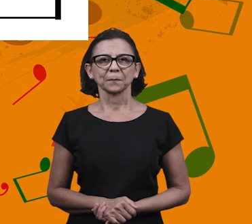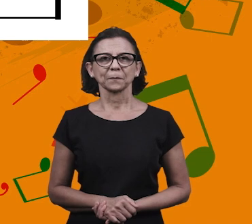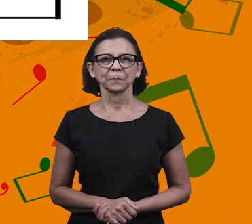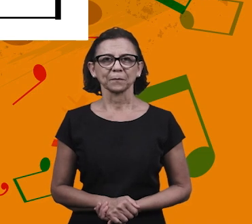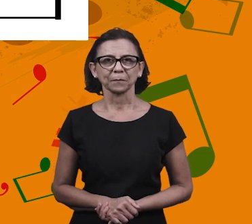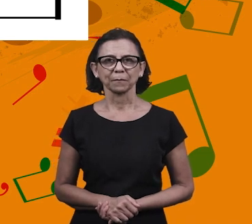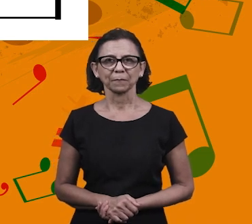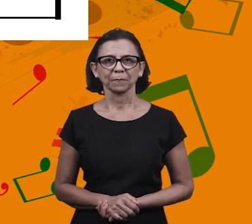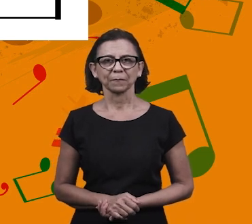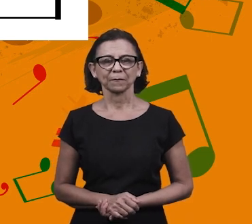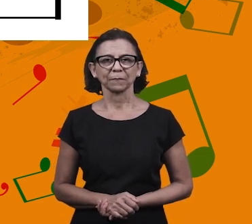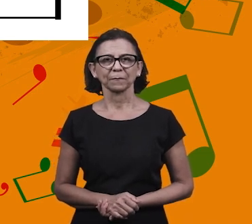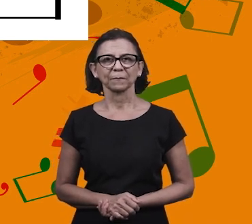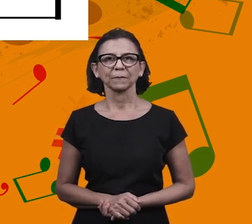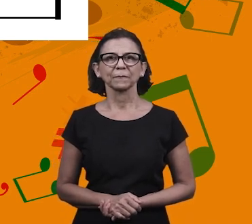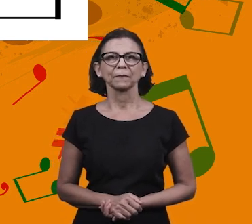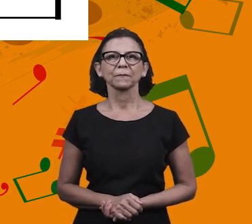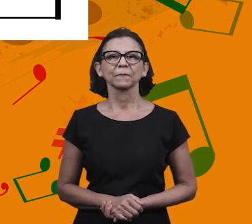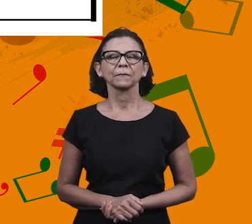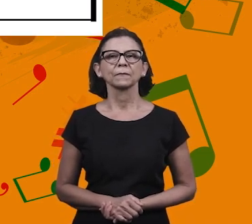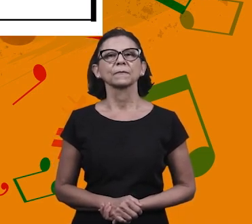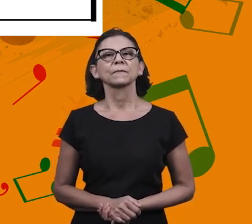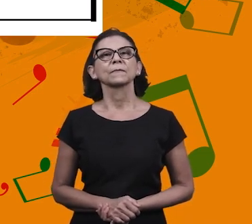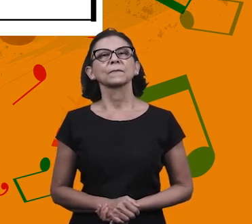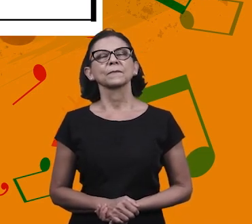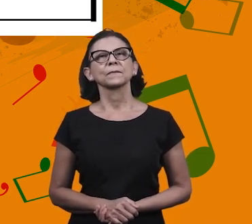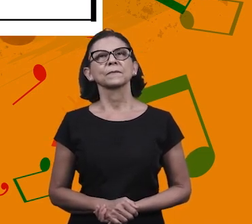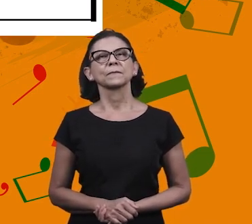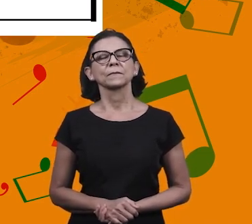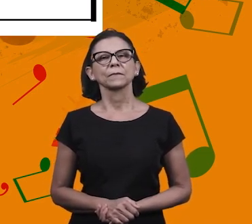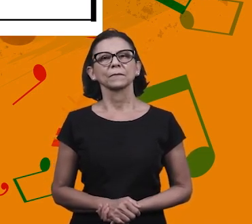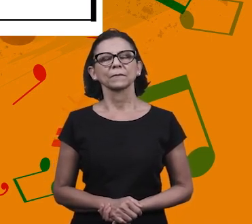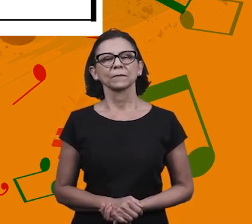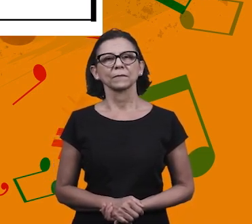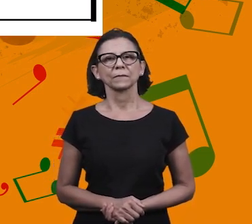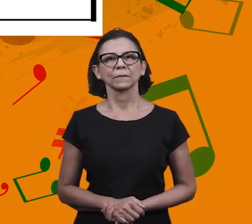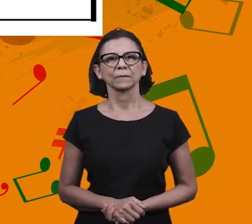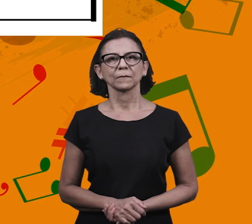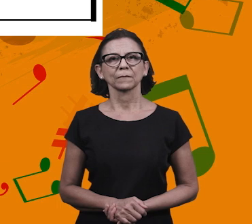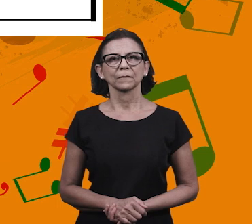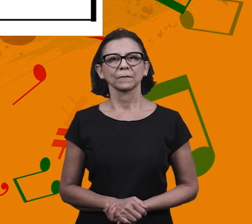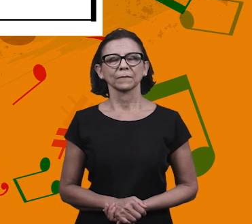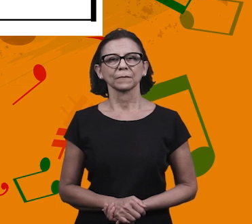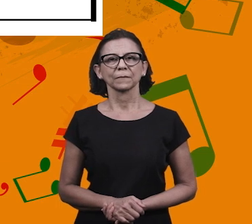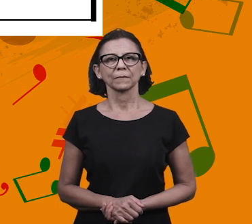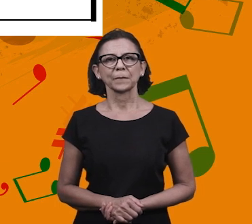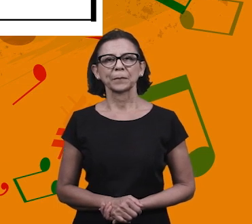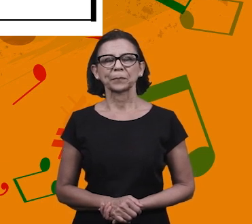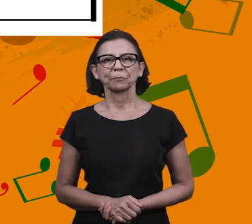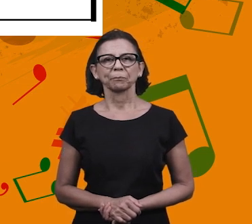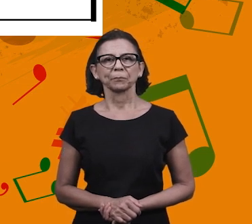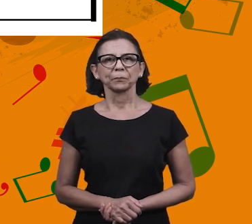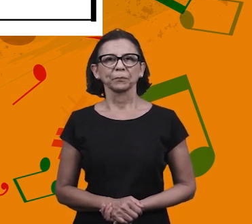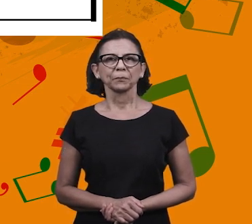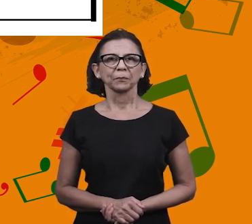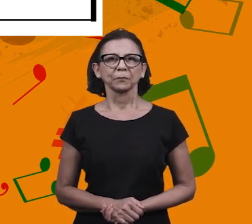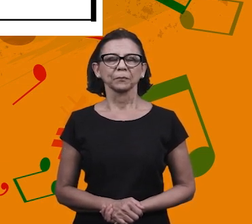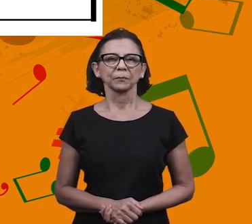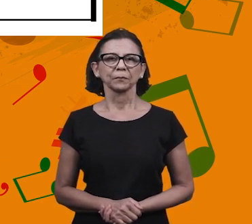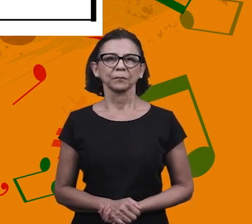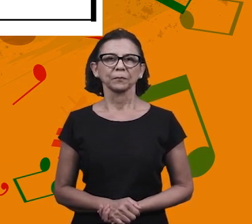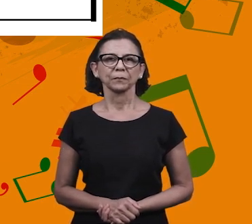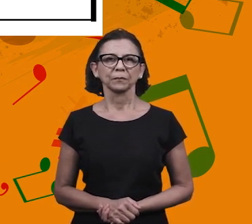mi. Voilà, encore une fois. 1, 2. 1, 2. Ré, mi, fá,